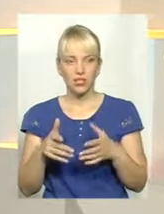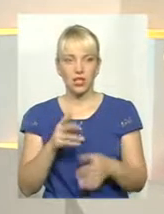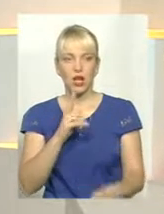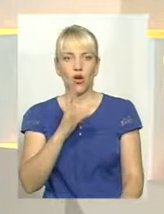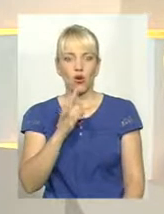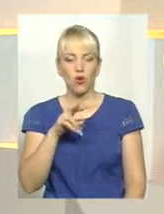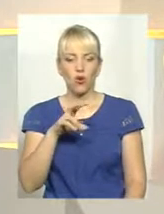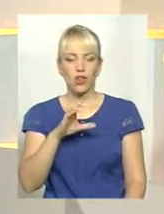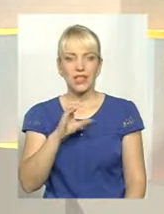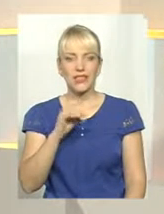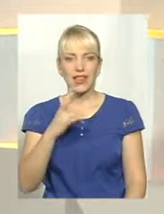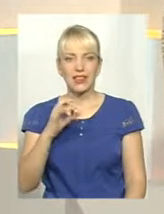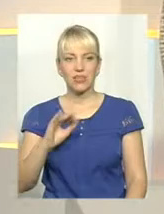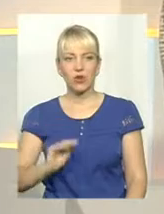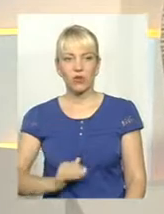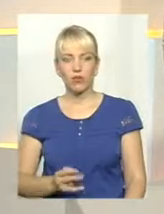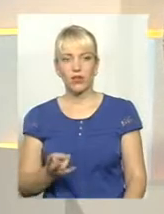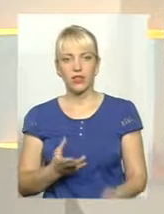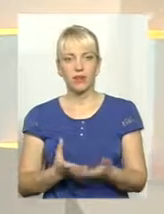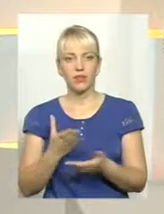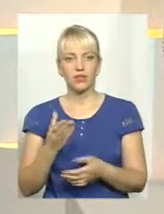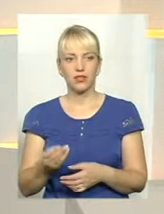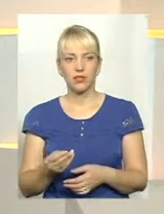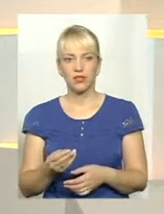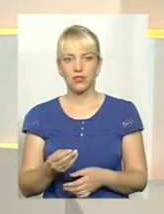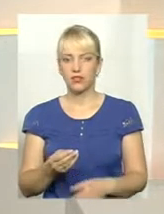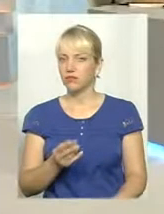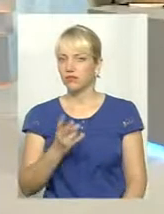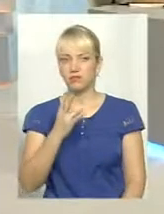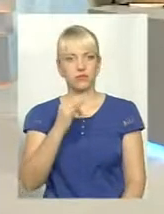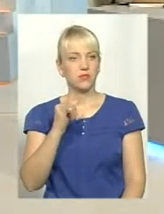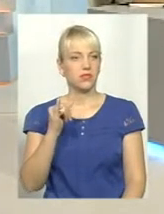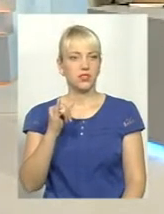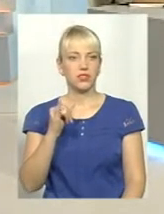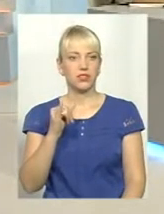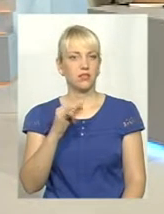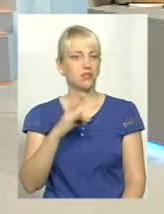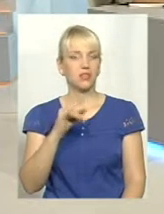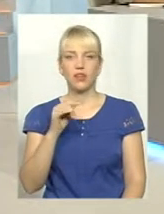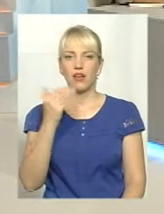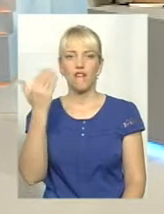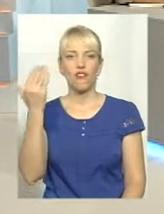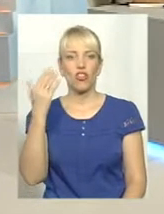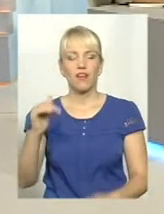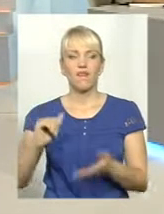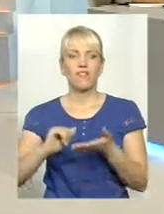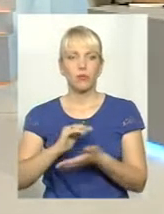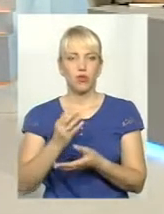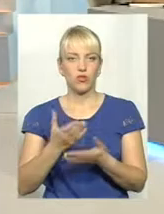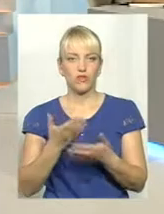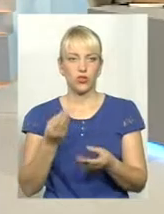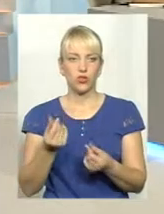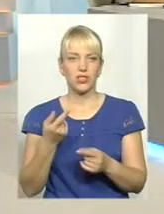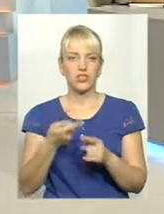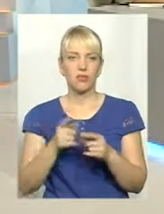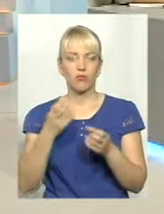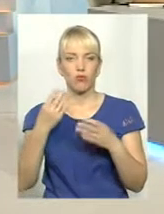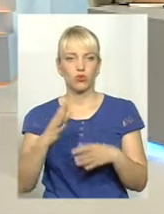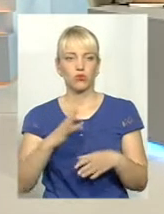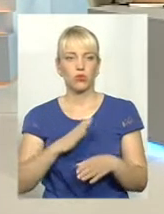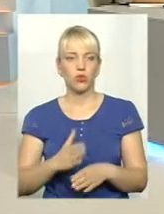аби вона, скажімо, весь цей комплекс зусиль не був марним. Тому